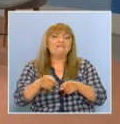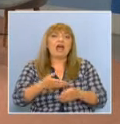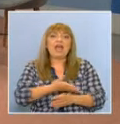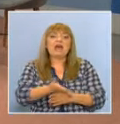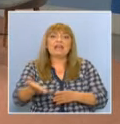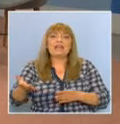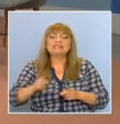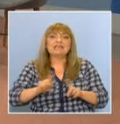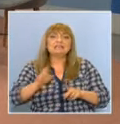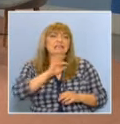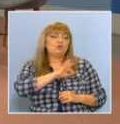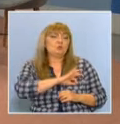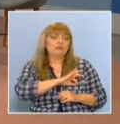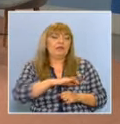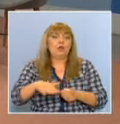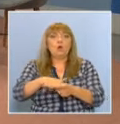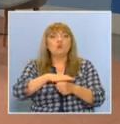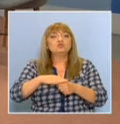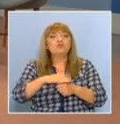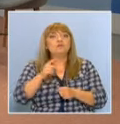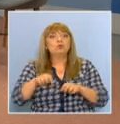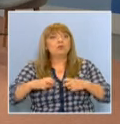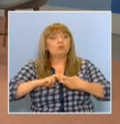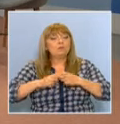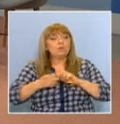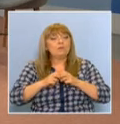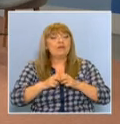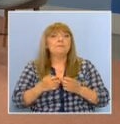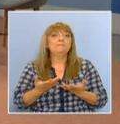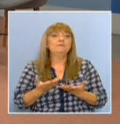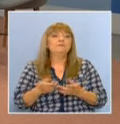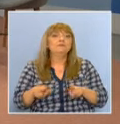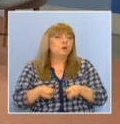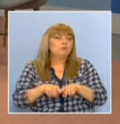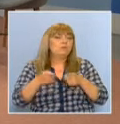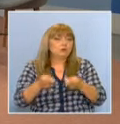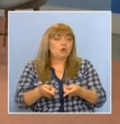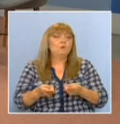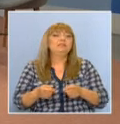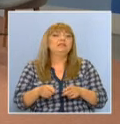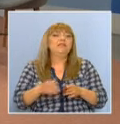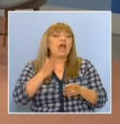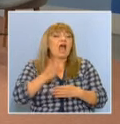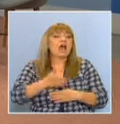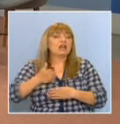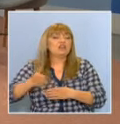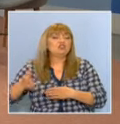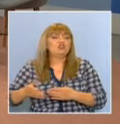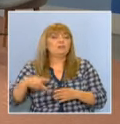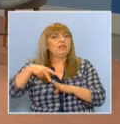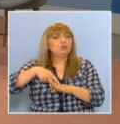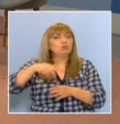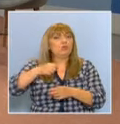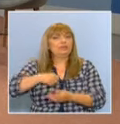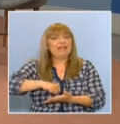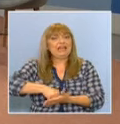Основно, може би, като проблем е, че подобни тоталитарни режими грешно